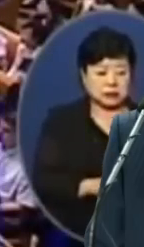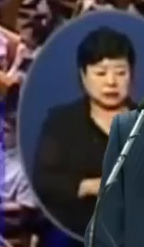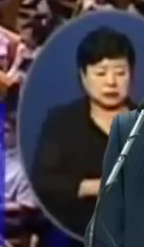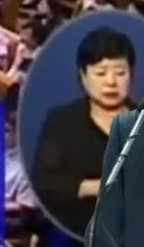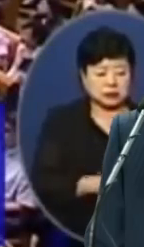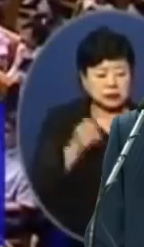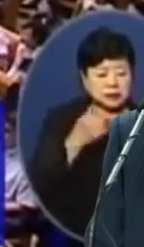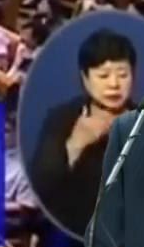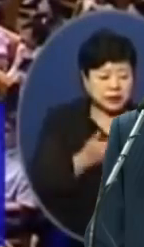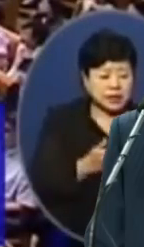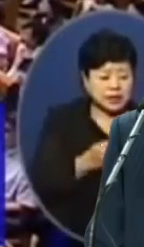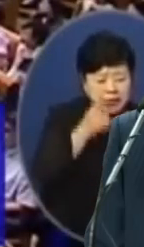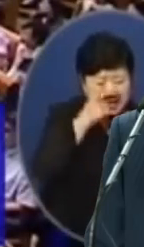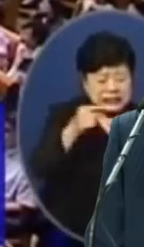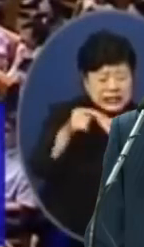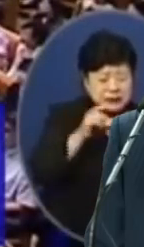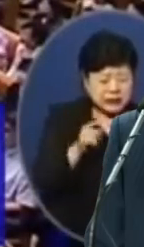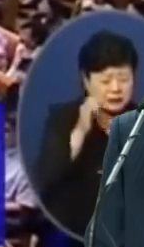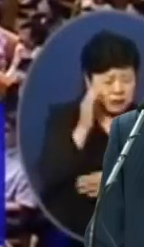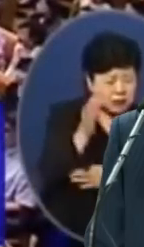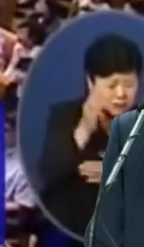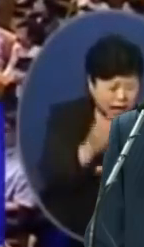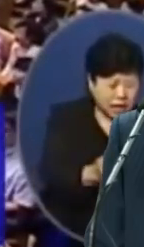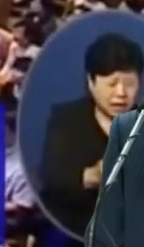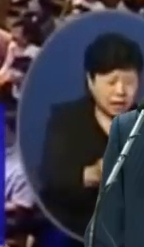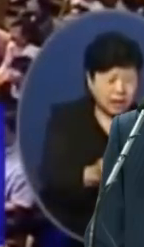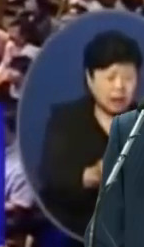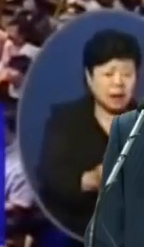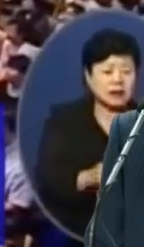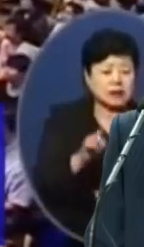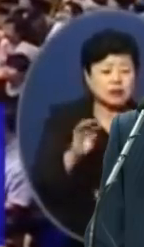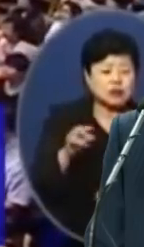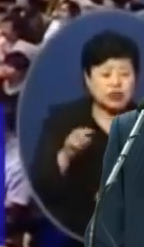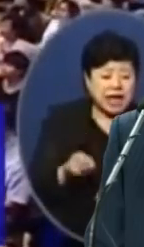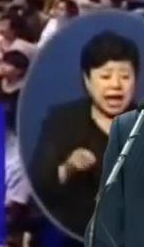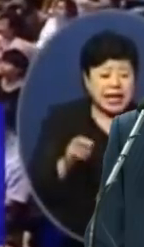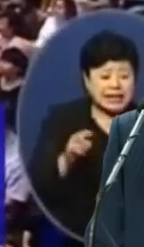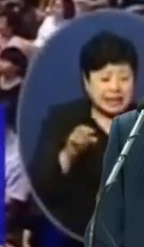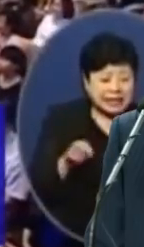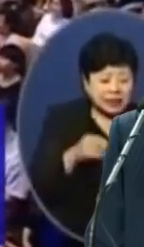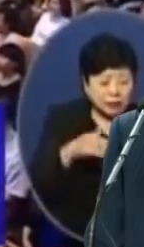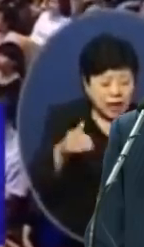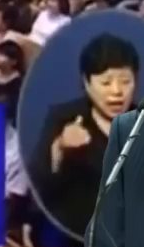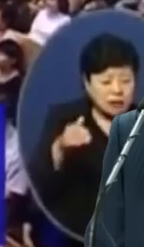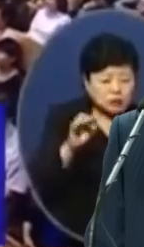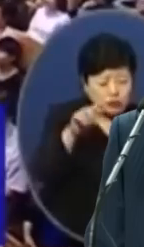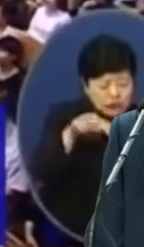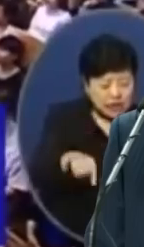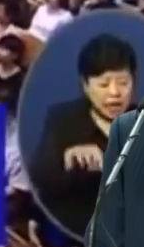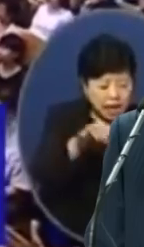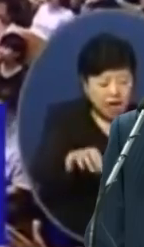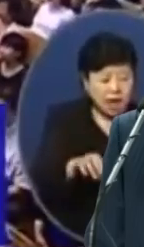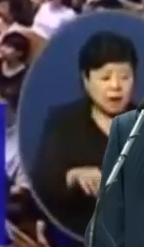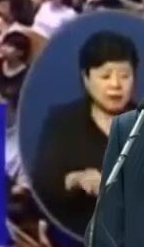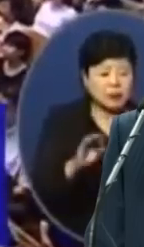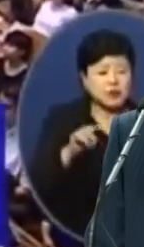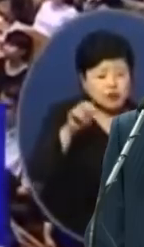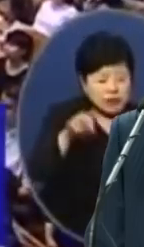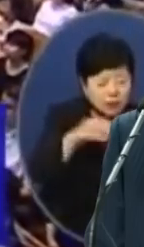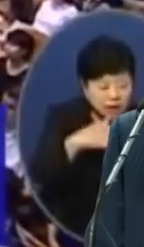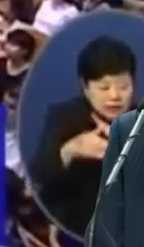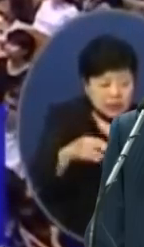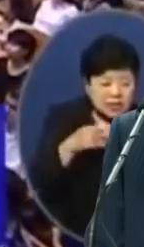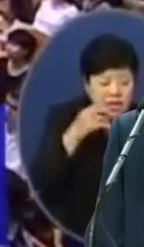성령이 아시아에서 말씀을 전하지 못하게 하시거늘 그들이 부르기아와 갈라디아 땅으로 다녀가 부시아 앞에 이르러 비두니아로 가고자